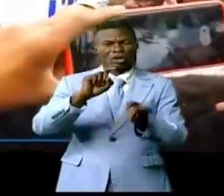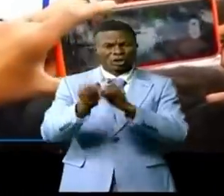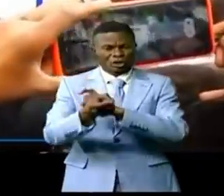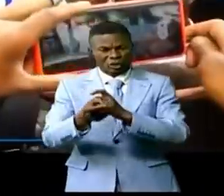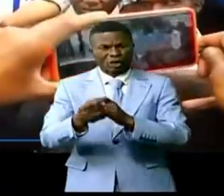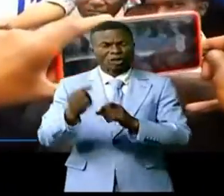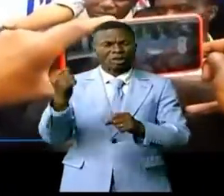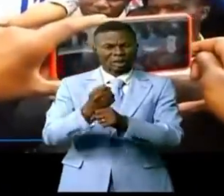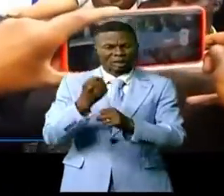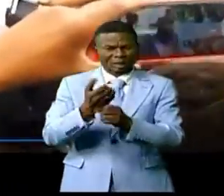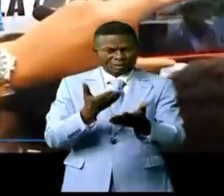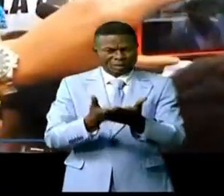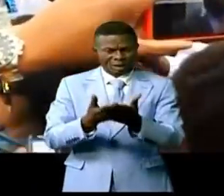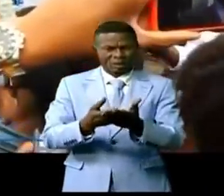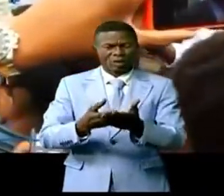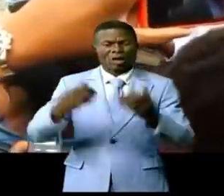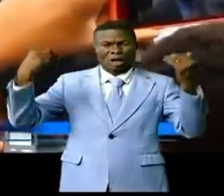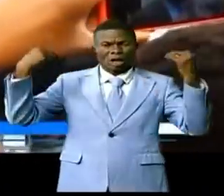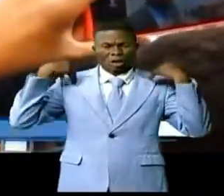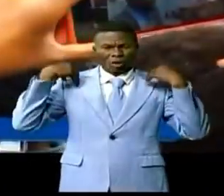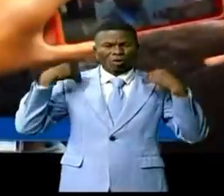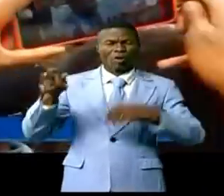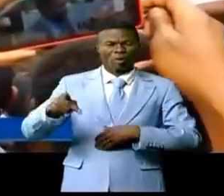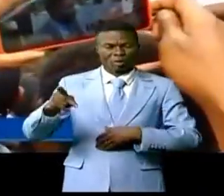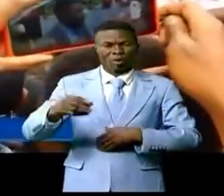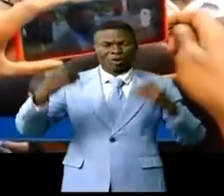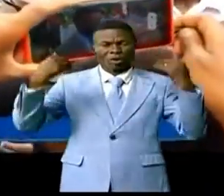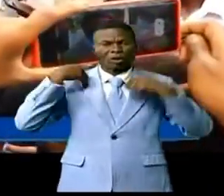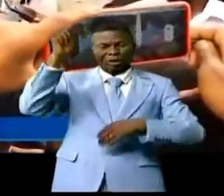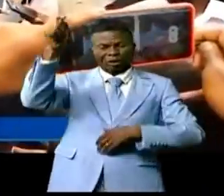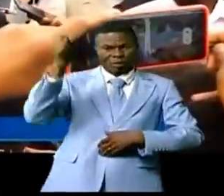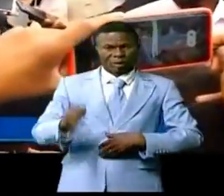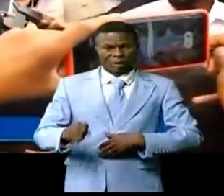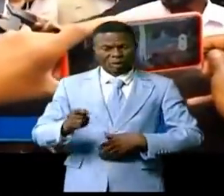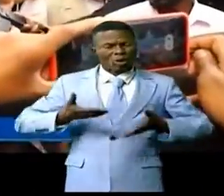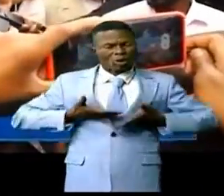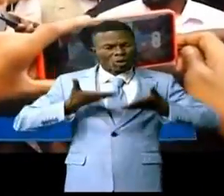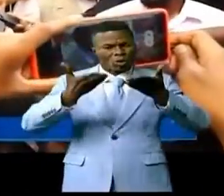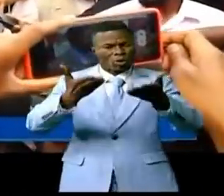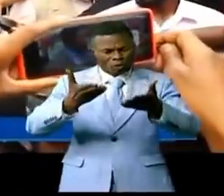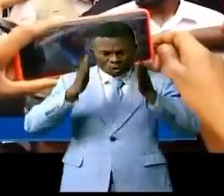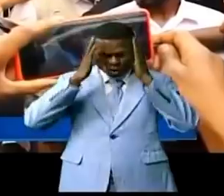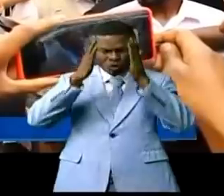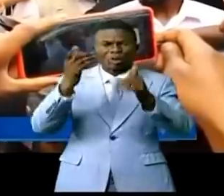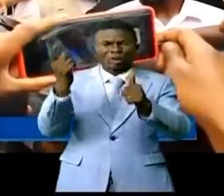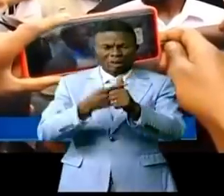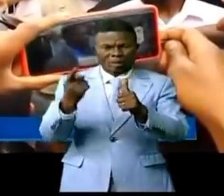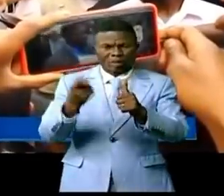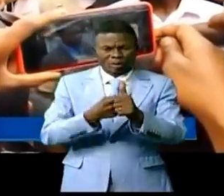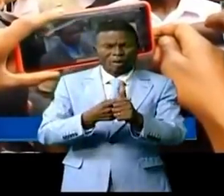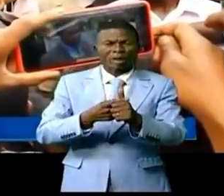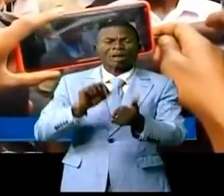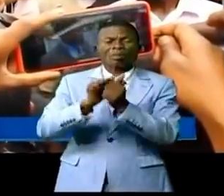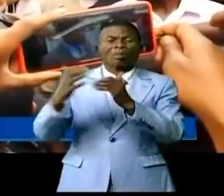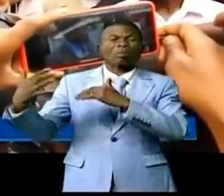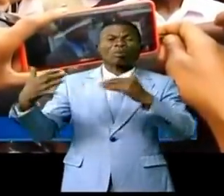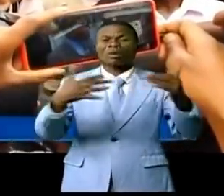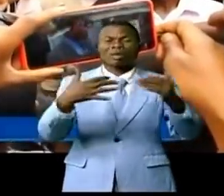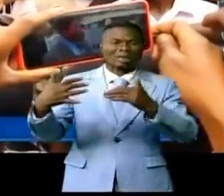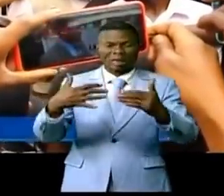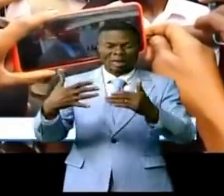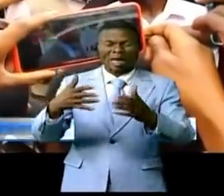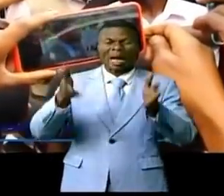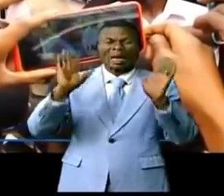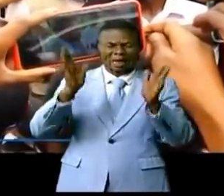de siège, que l'autorité militaire puisse se concentrer, se focaliser vers les zones